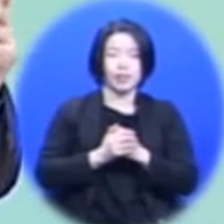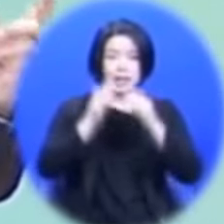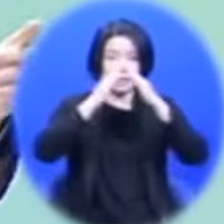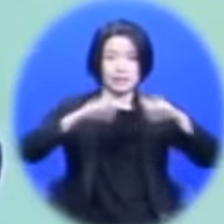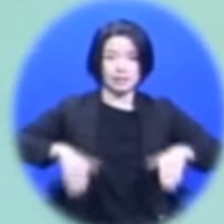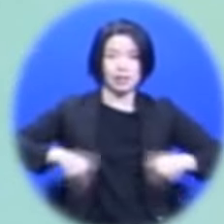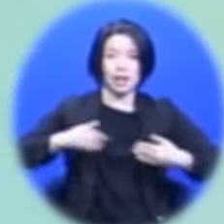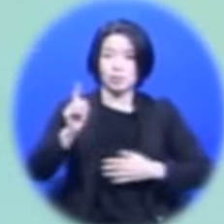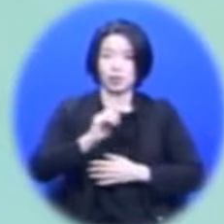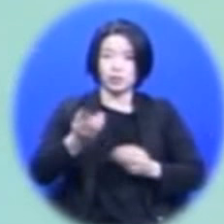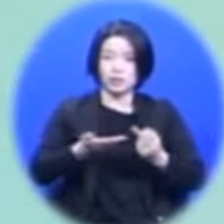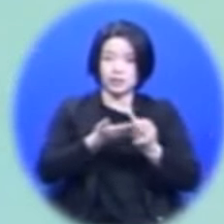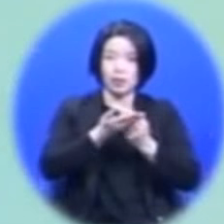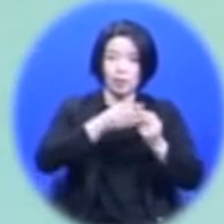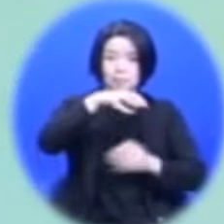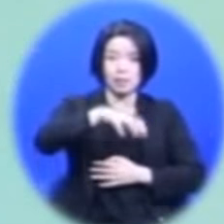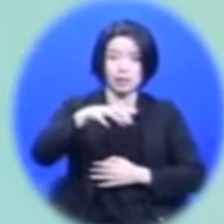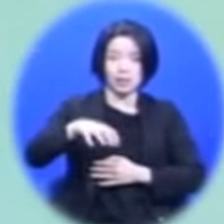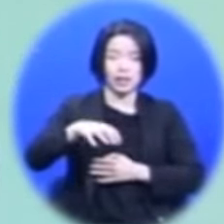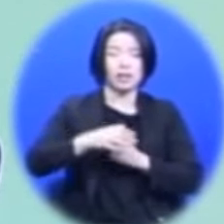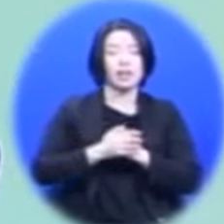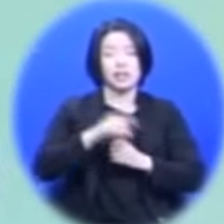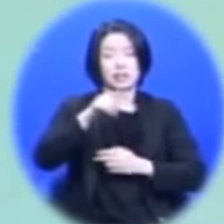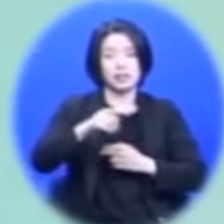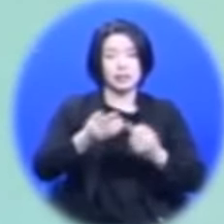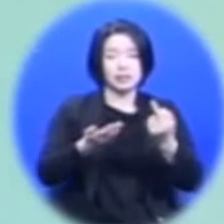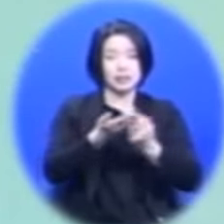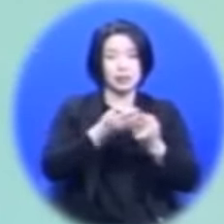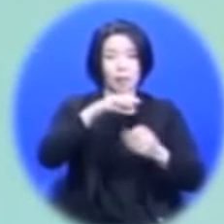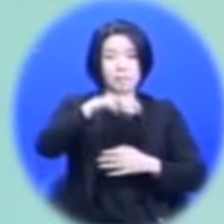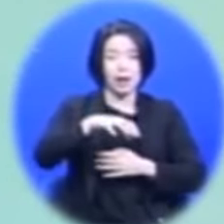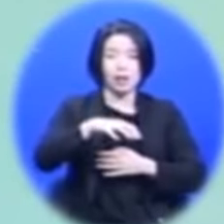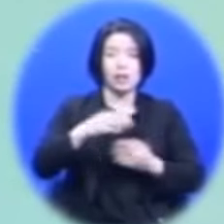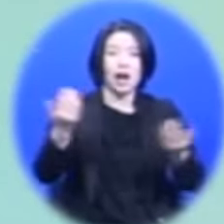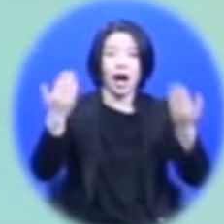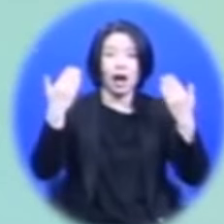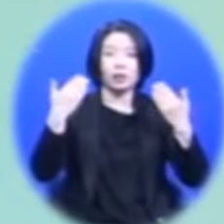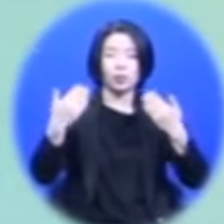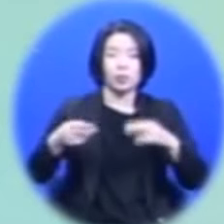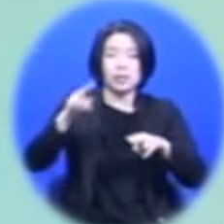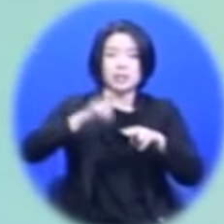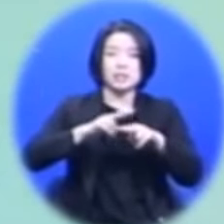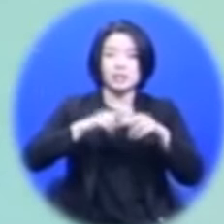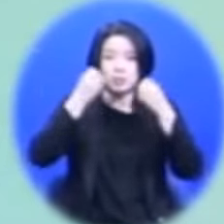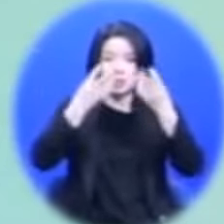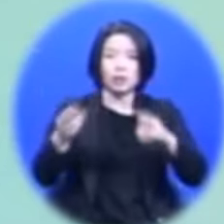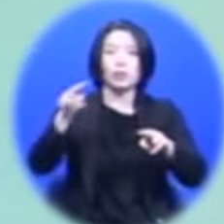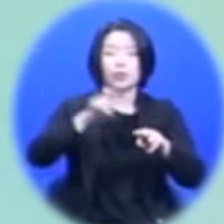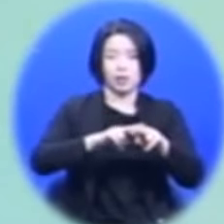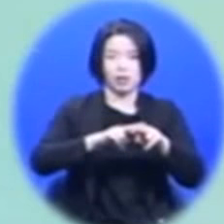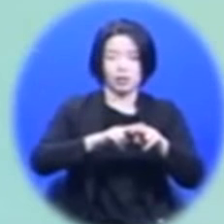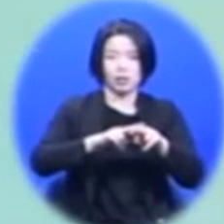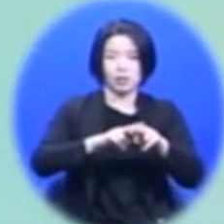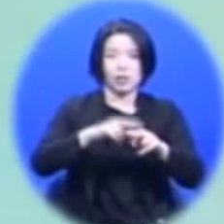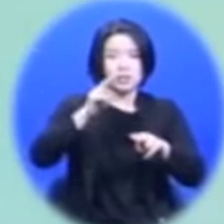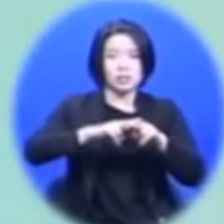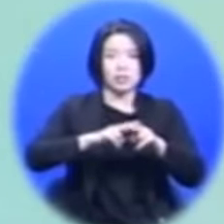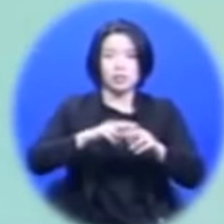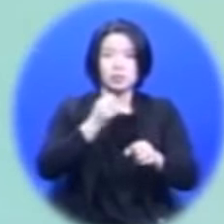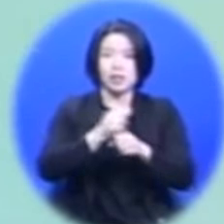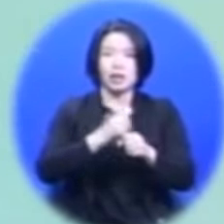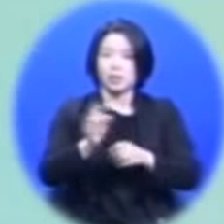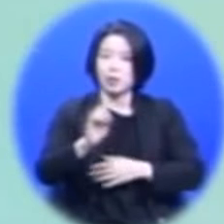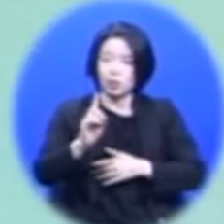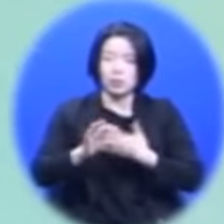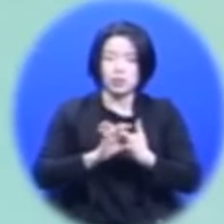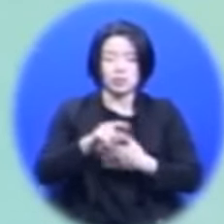전라남도 어느 섬마을에 그 섬마을 학교에 선생님이 부임을 해 갔는데 선생님이 너무너무 난감한 것이